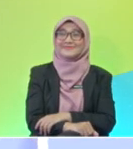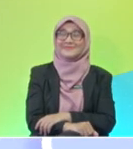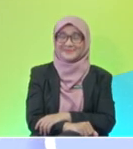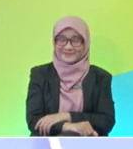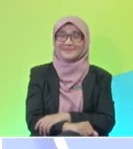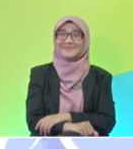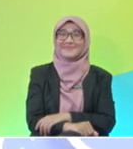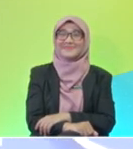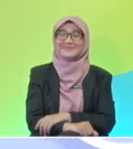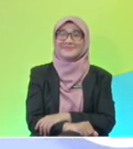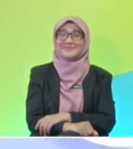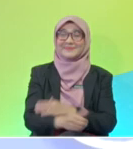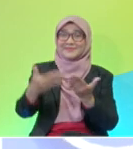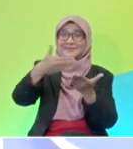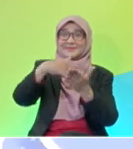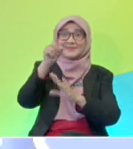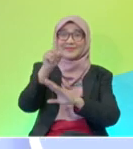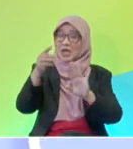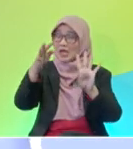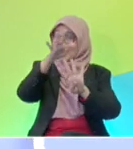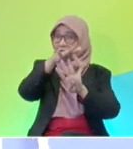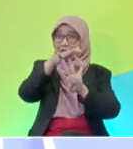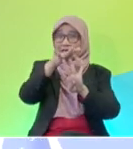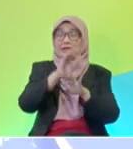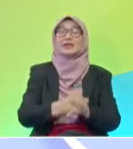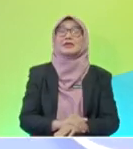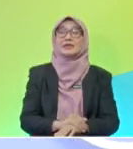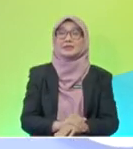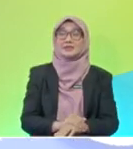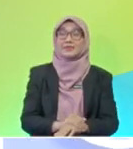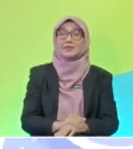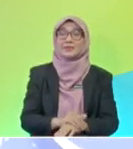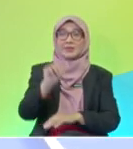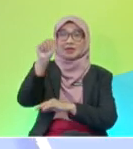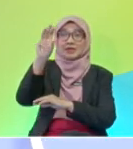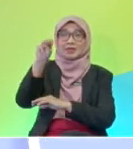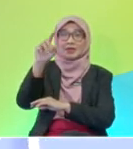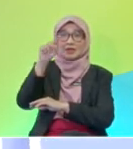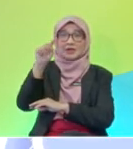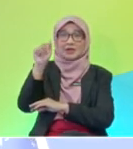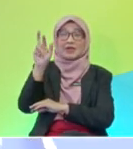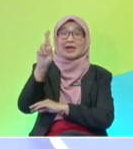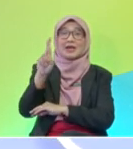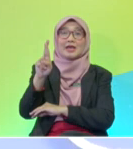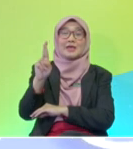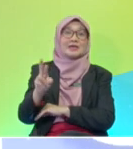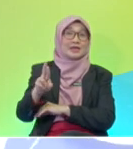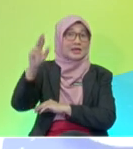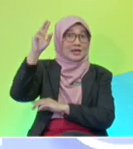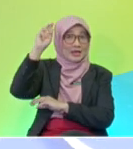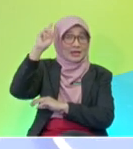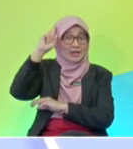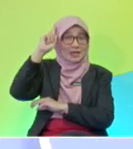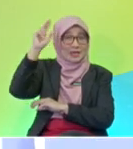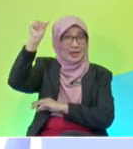tu dan seterusnya adik yang keat adikohamadzar Dar SK Olak lempit daerah banting apa